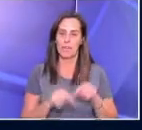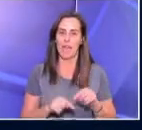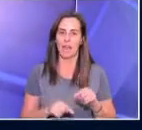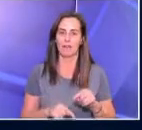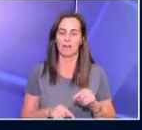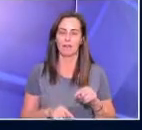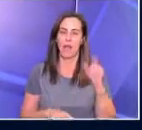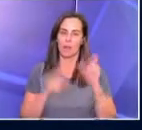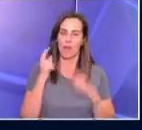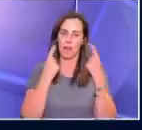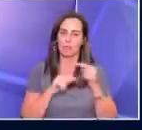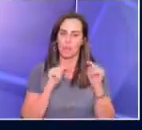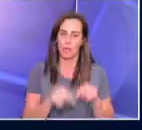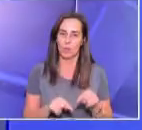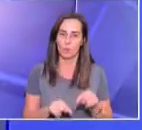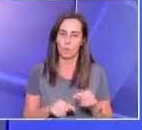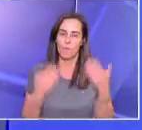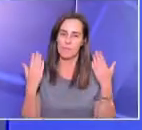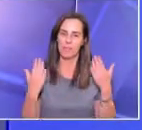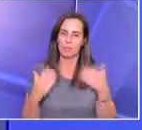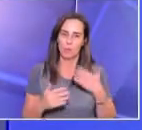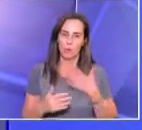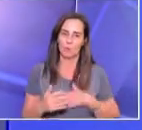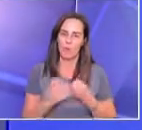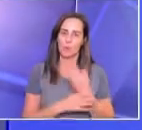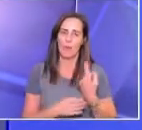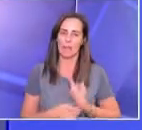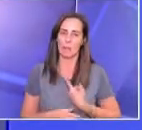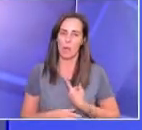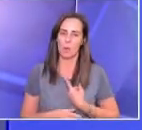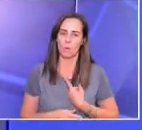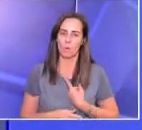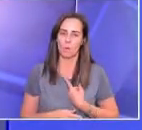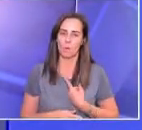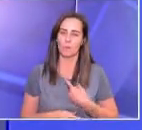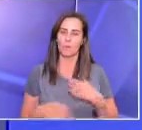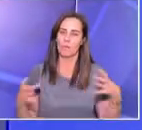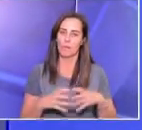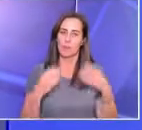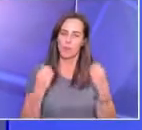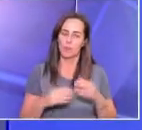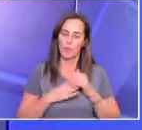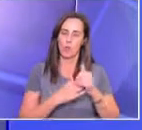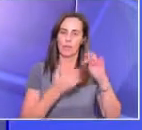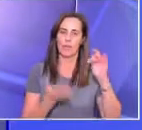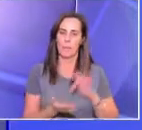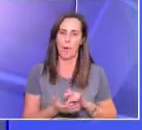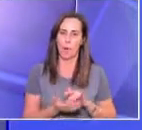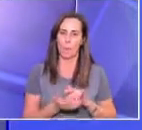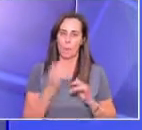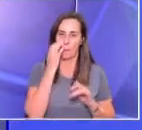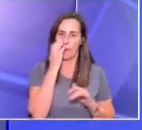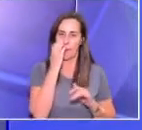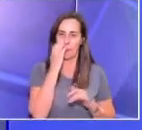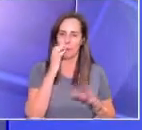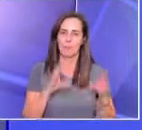עם החבר'ה החרדים שהגיעו, ובעזרת השם אנחנו רוצים ליצור לעצמנו איזושהי נבחרת טובה שתוביל את המקום הזה,